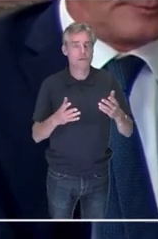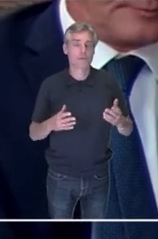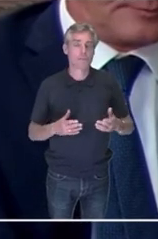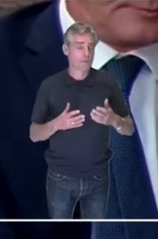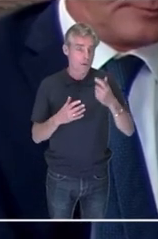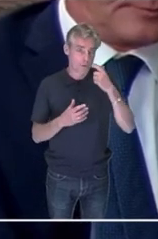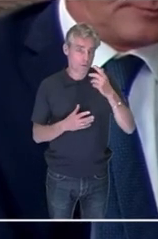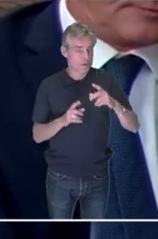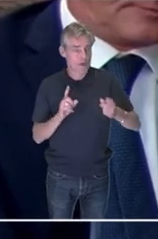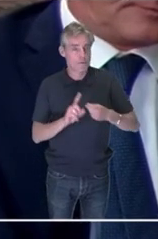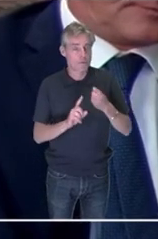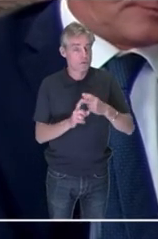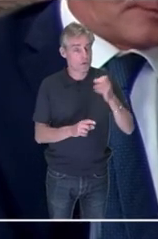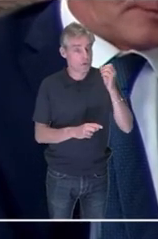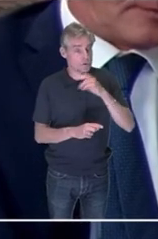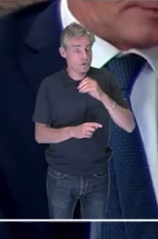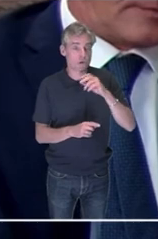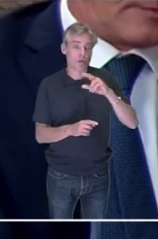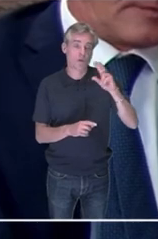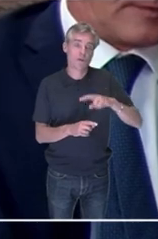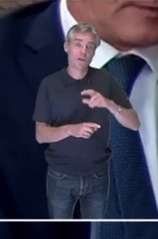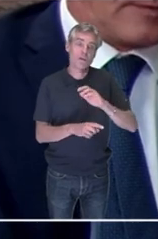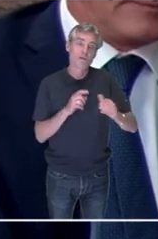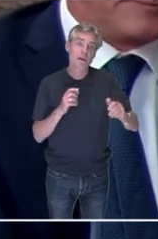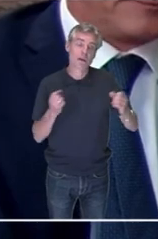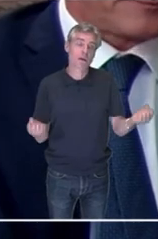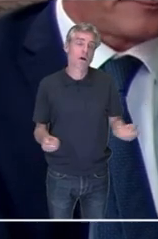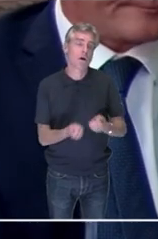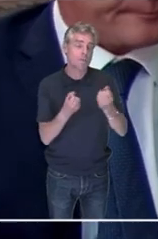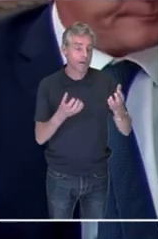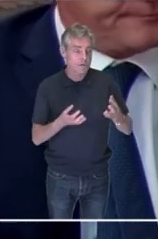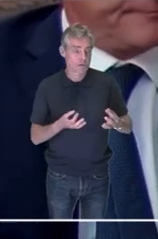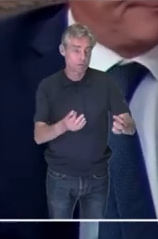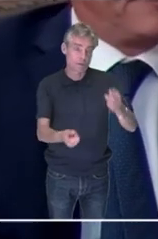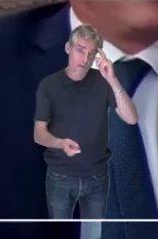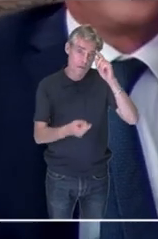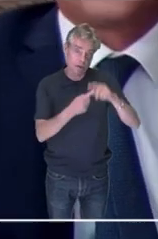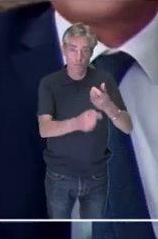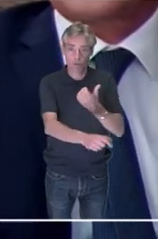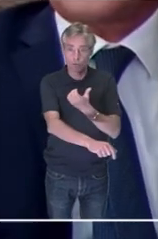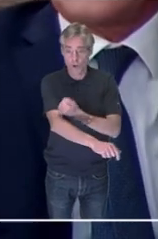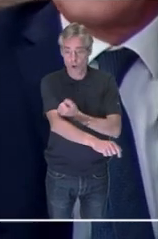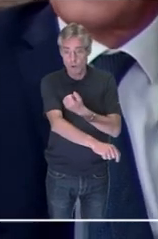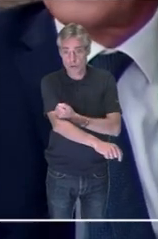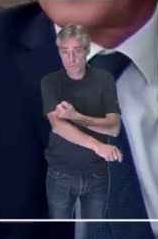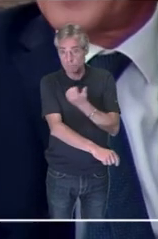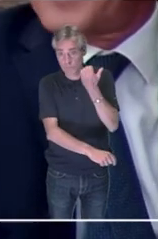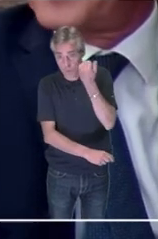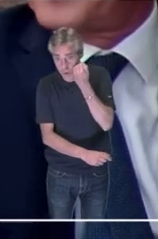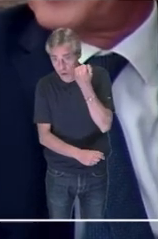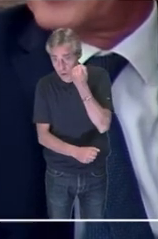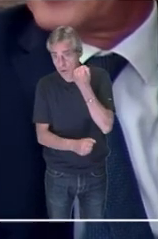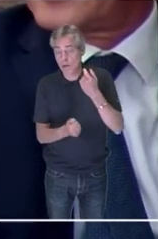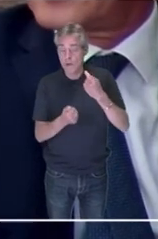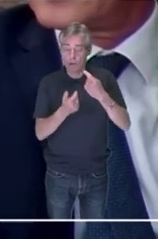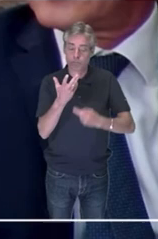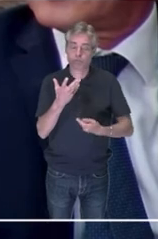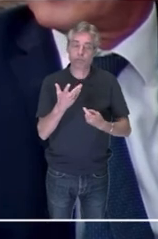devenu urgent de faire une vraie campagne de sensibilisation sur les drogues, avec des